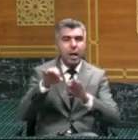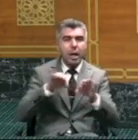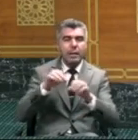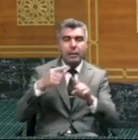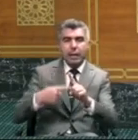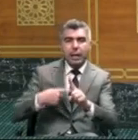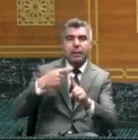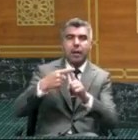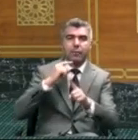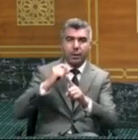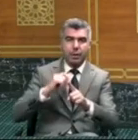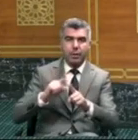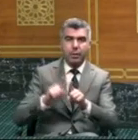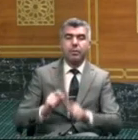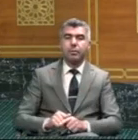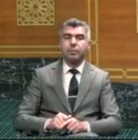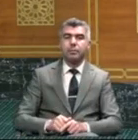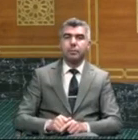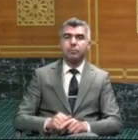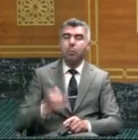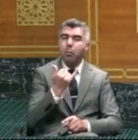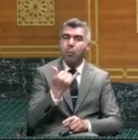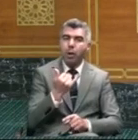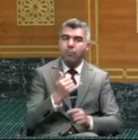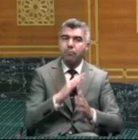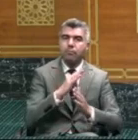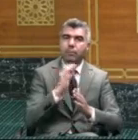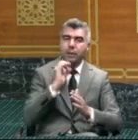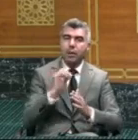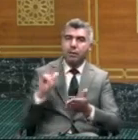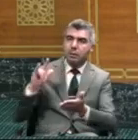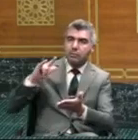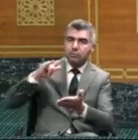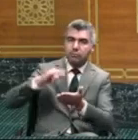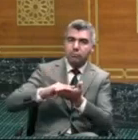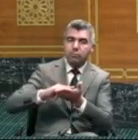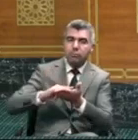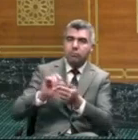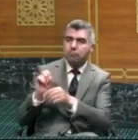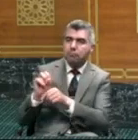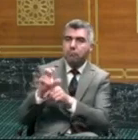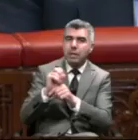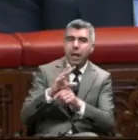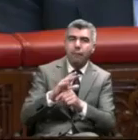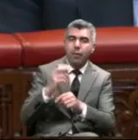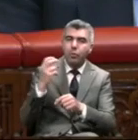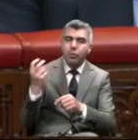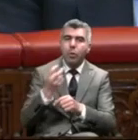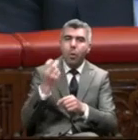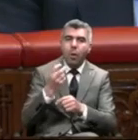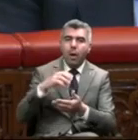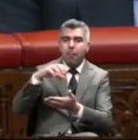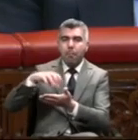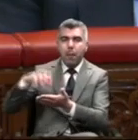مرتبطه بتوفير الخطوط الجويه لنقل مختلف السياح من مختلف